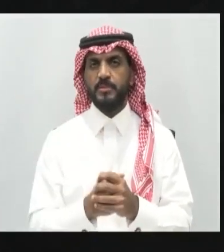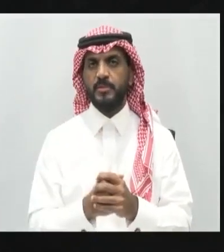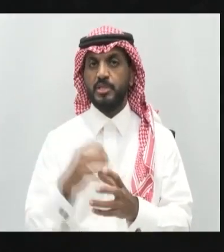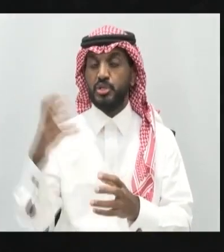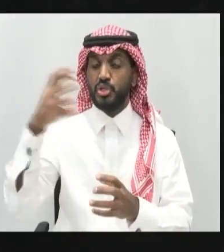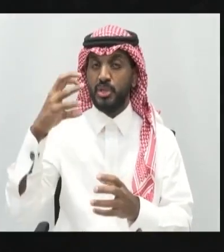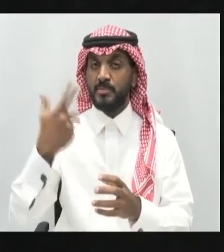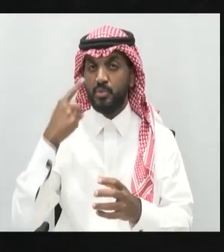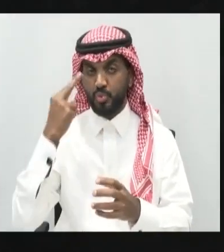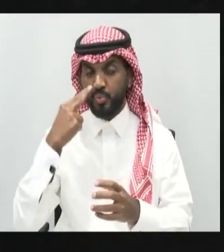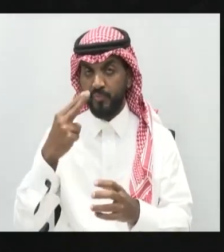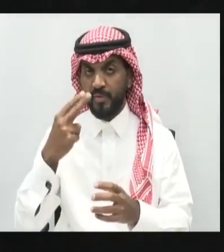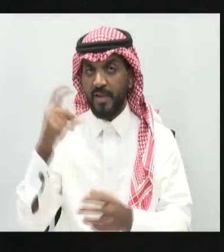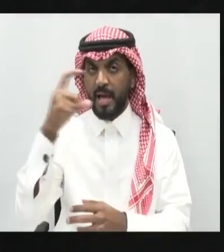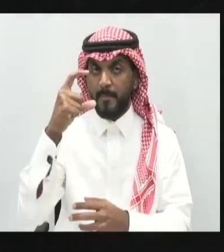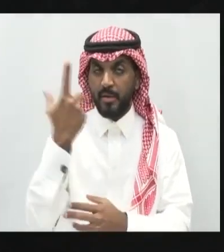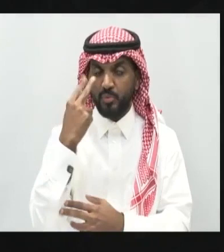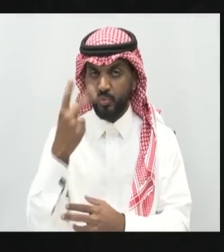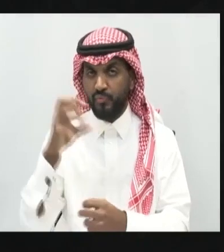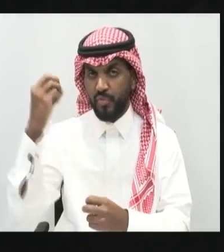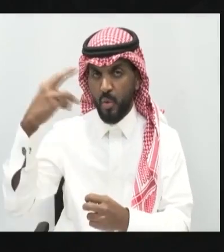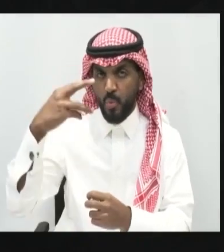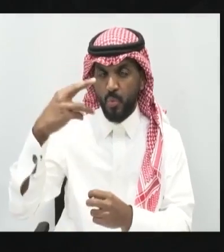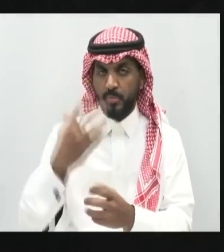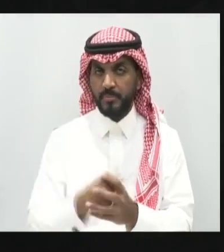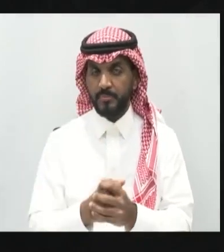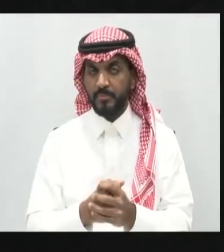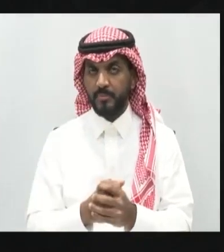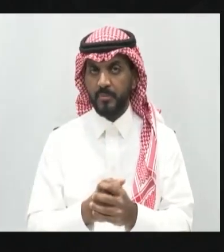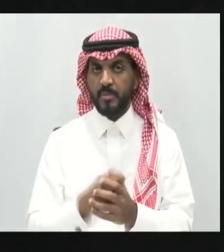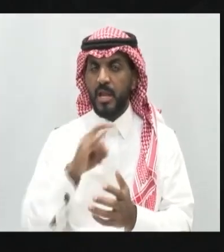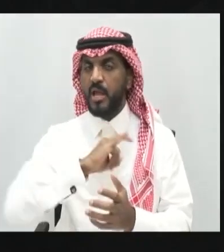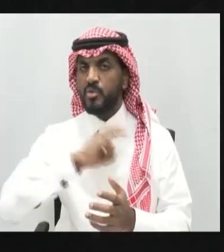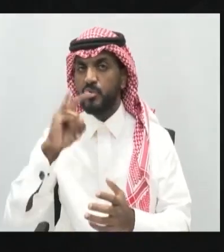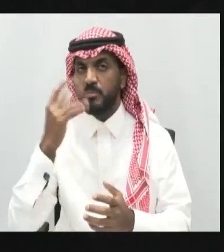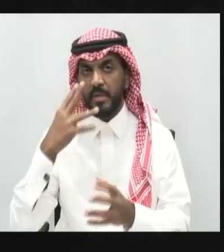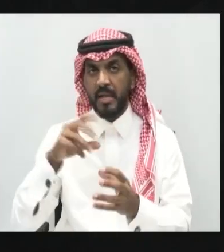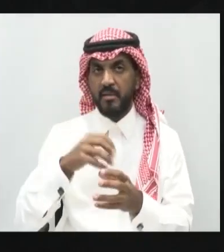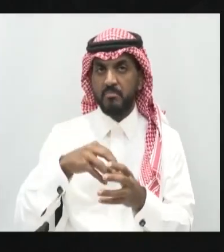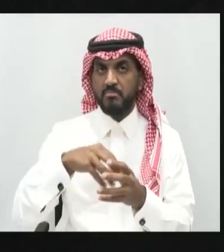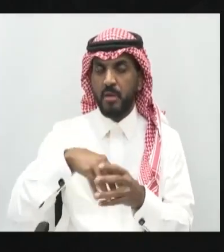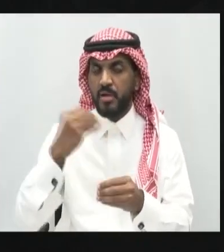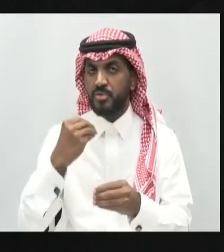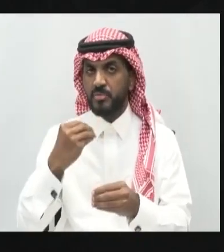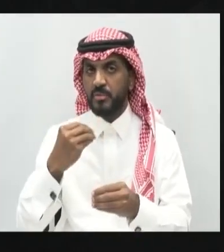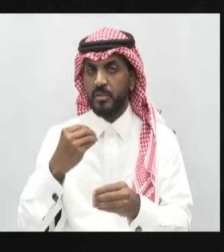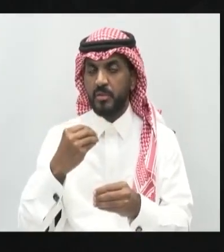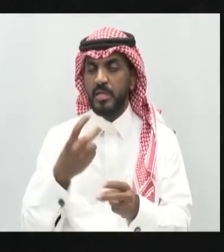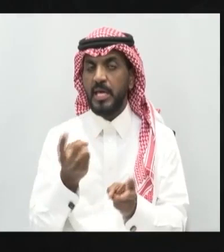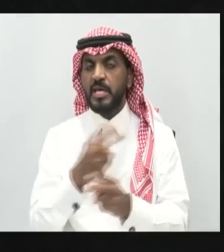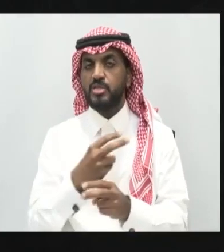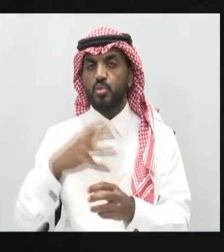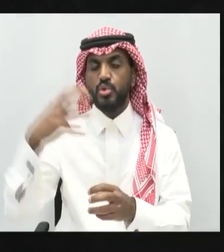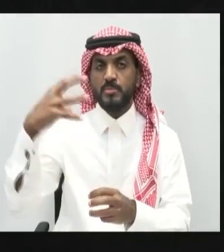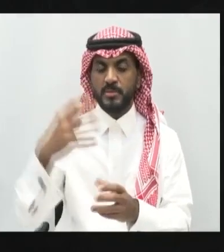الضوء اللي نشوفه في القمر ما هو يضيء من نفسه هو يعكس ضوء